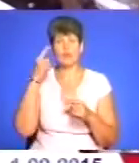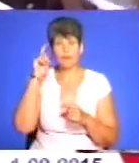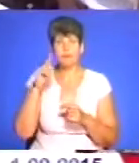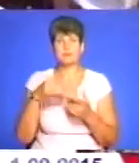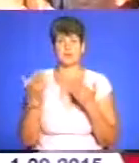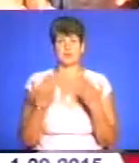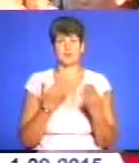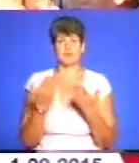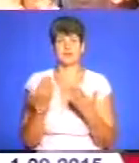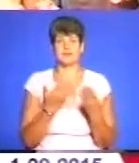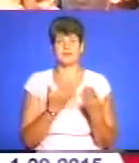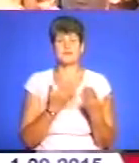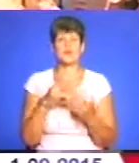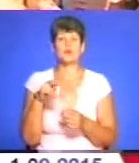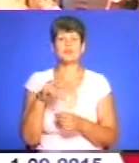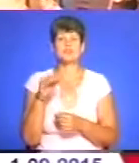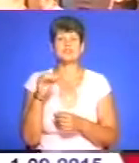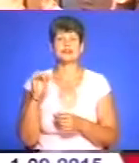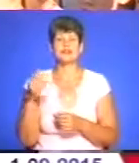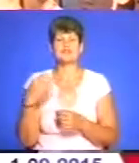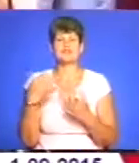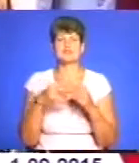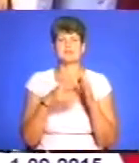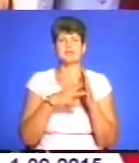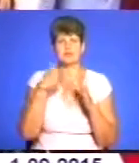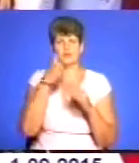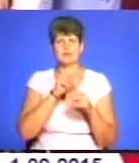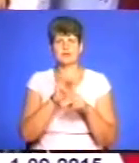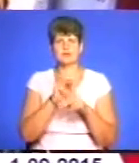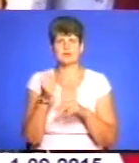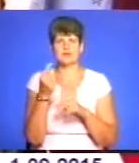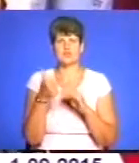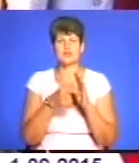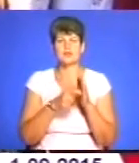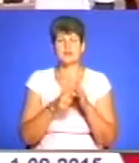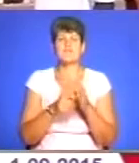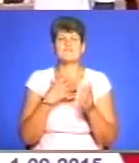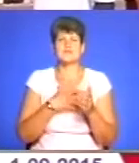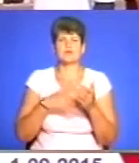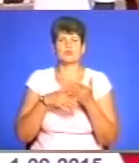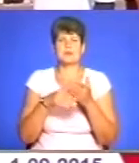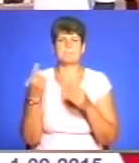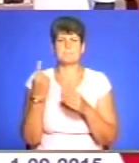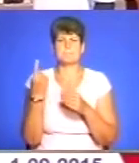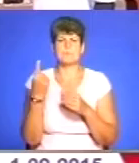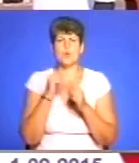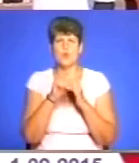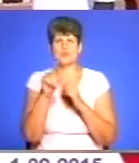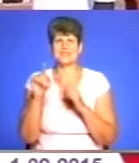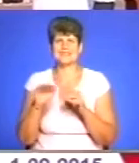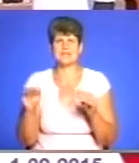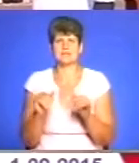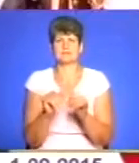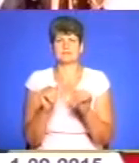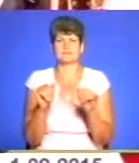читати. Вмієш? Людмила Жиграй уже 17 років навчає першачків. Важливо допомогти кожній дитині розкритися, каже